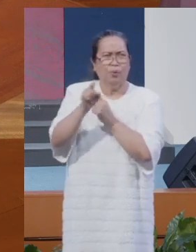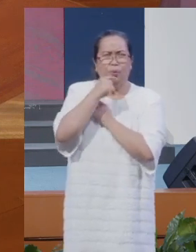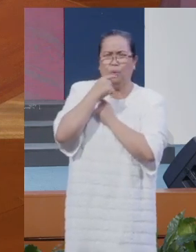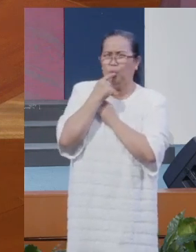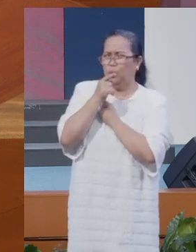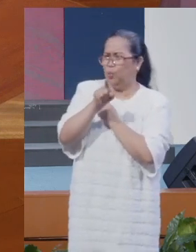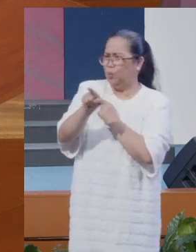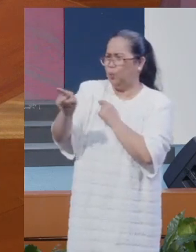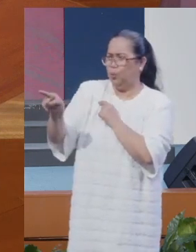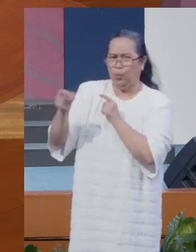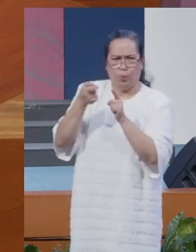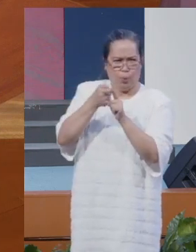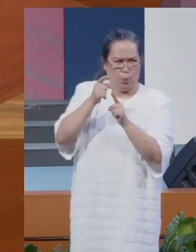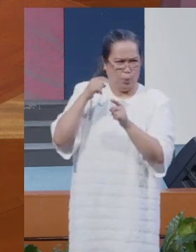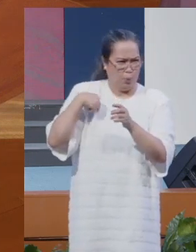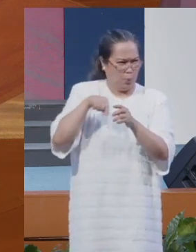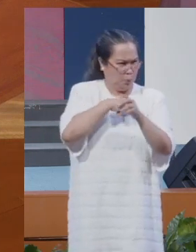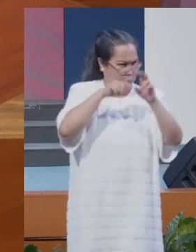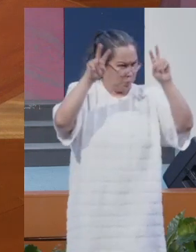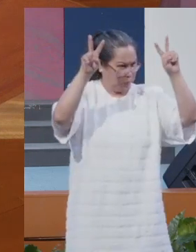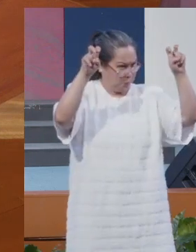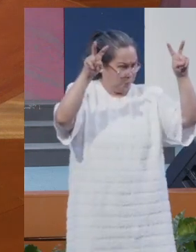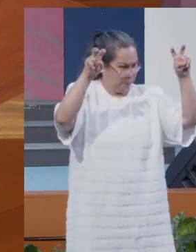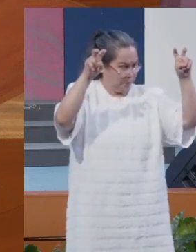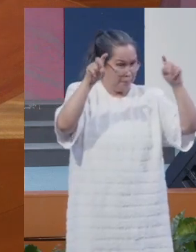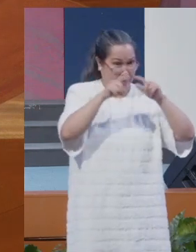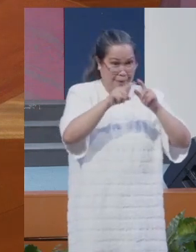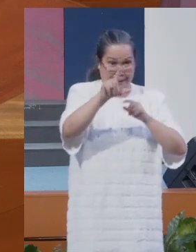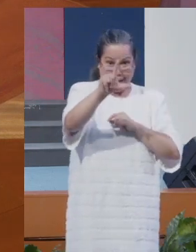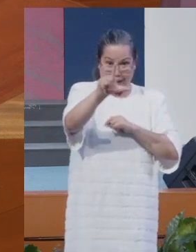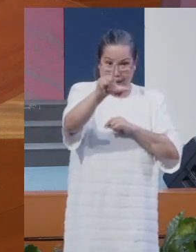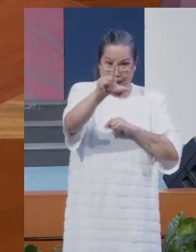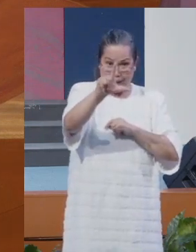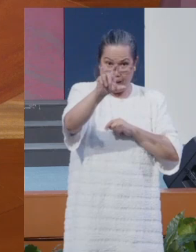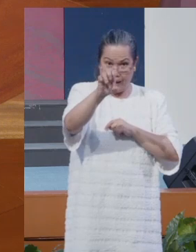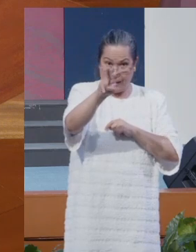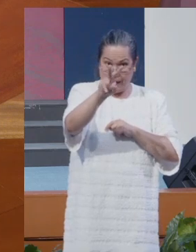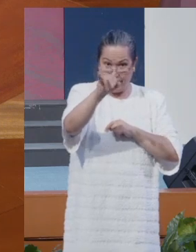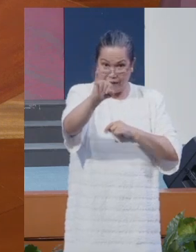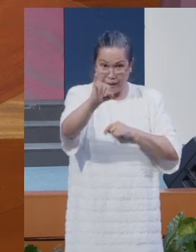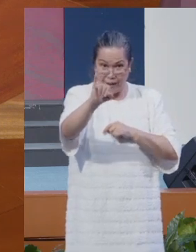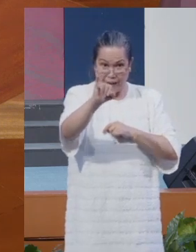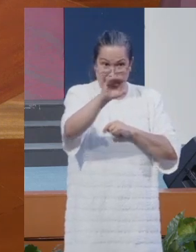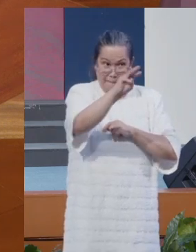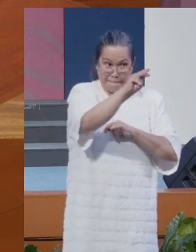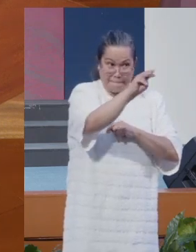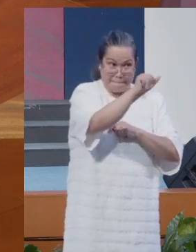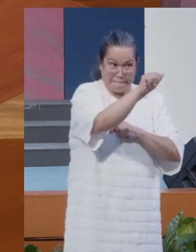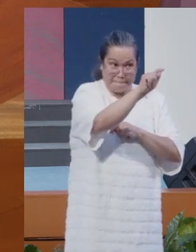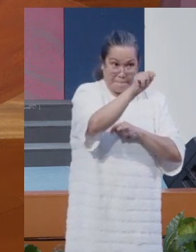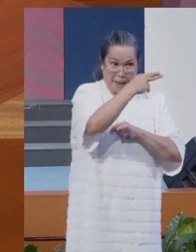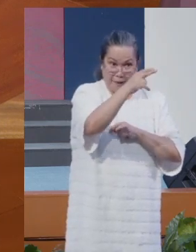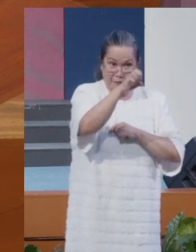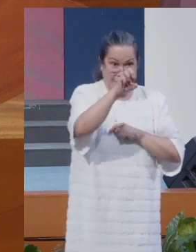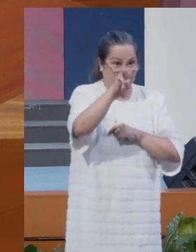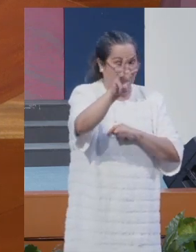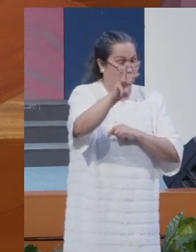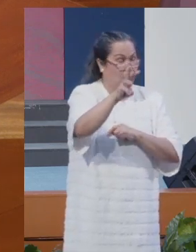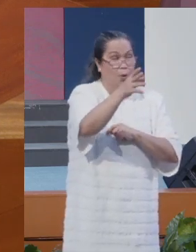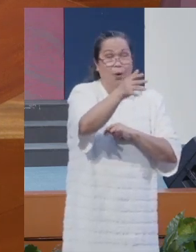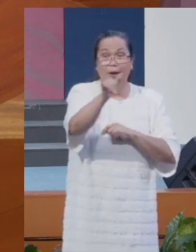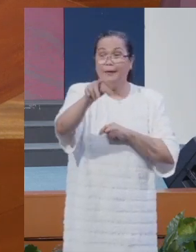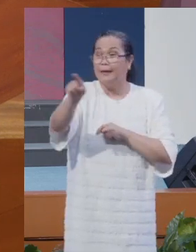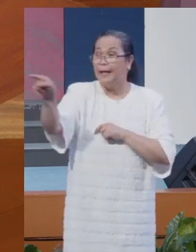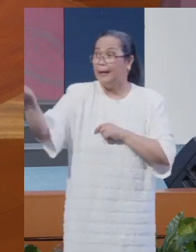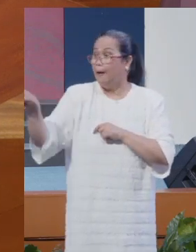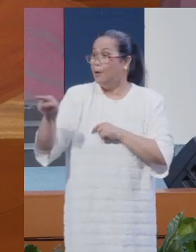natin yung pinanggalingan nating teksto, yung party ni Levi, yung party ni Matthew, siguro po yung they ay yung mga tao na